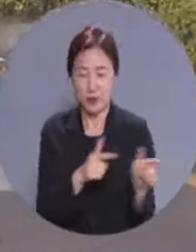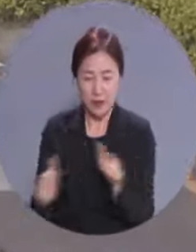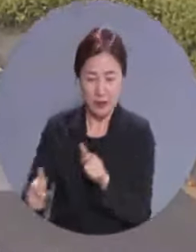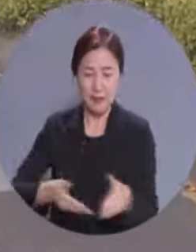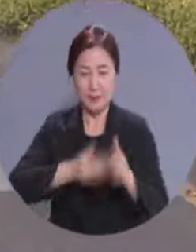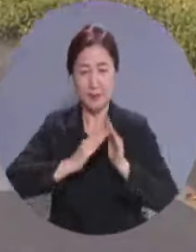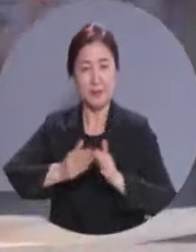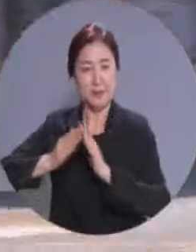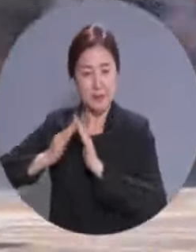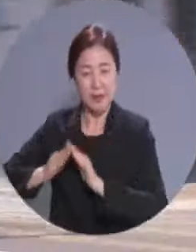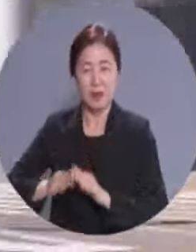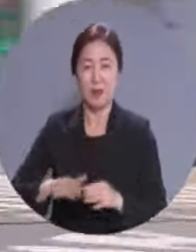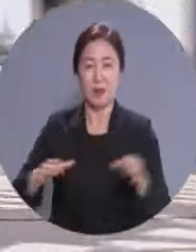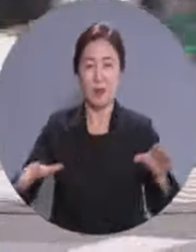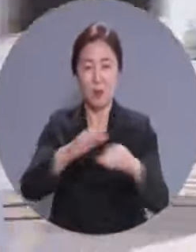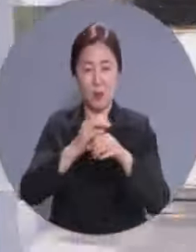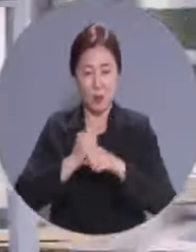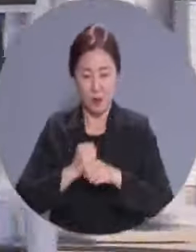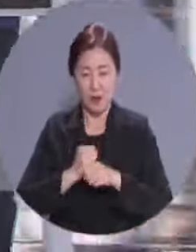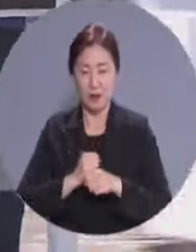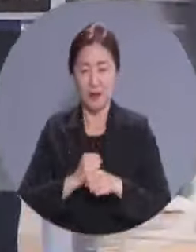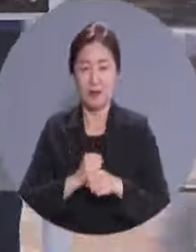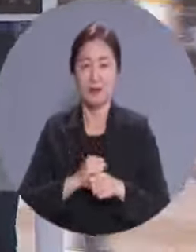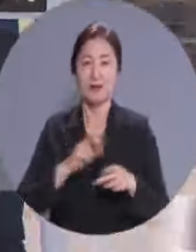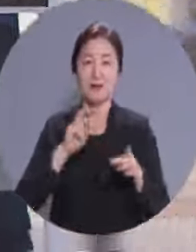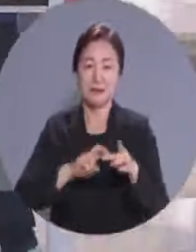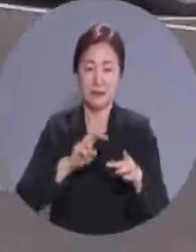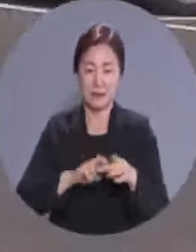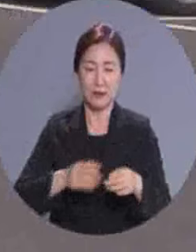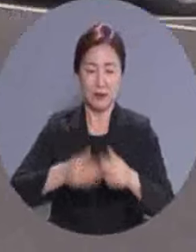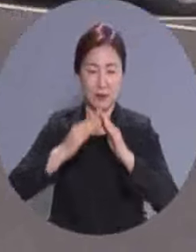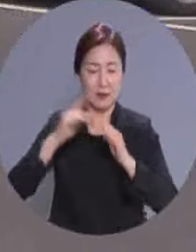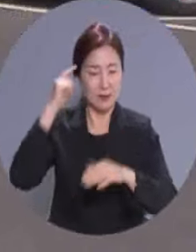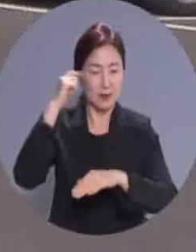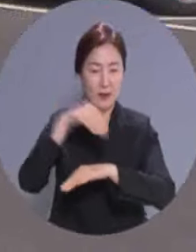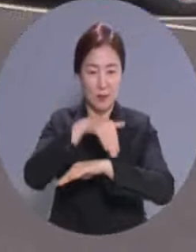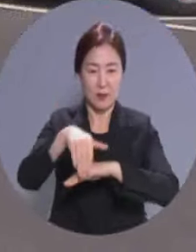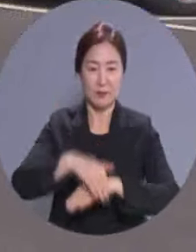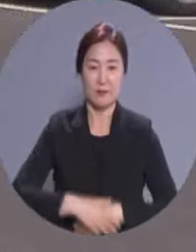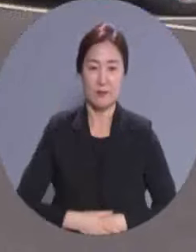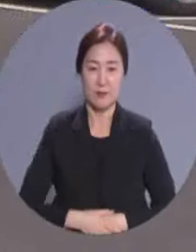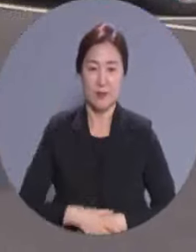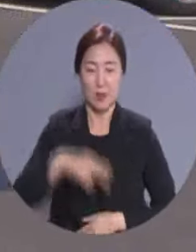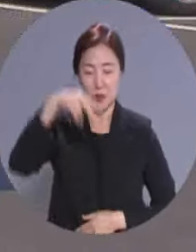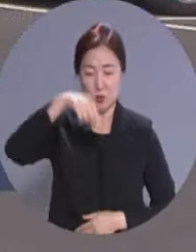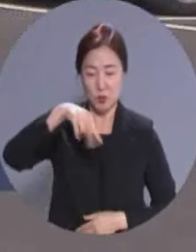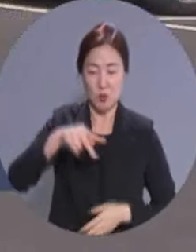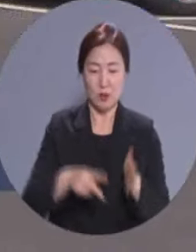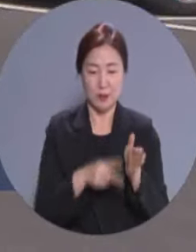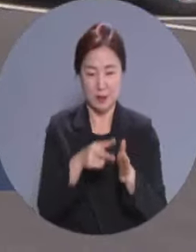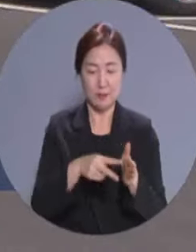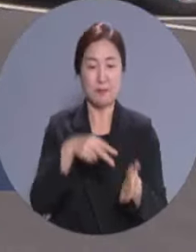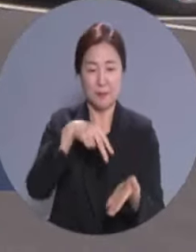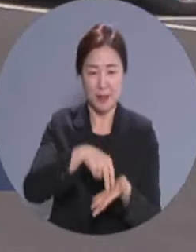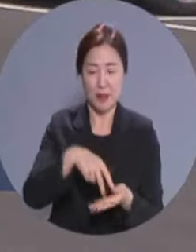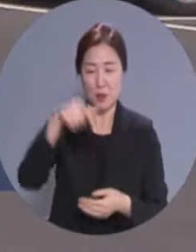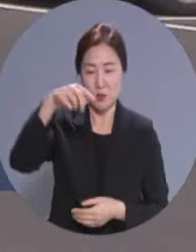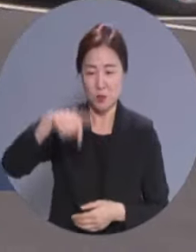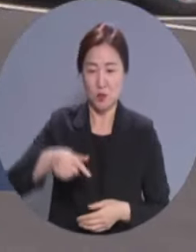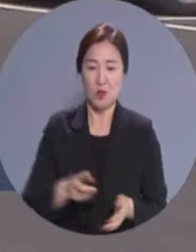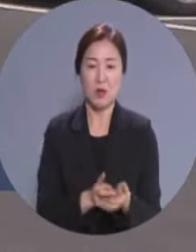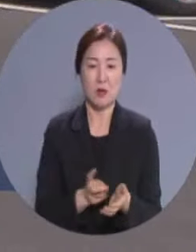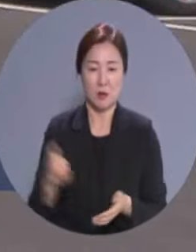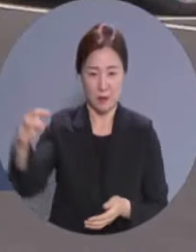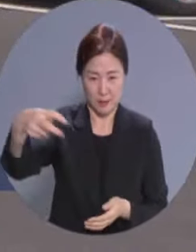등을 갖춘 복합 환승 센터 건립을 약속했습니다. 수소 트램을 타고 원도심을 국동항까지 왔다 갔다 하게 되고